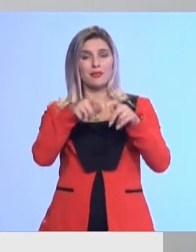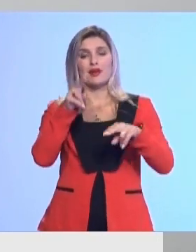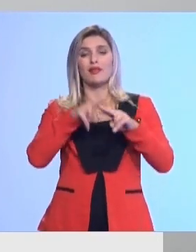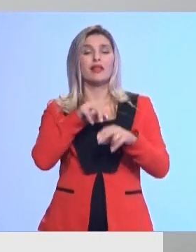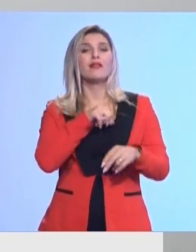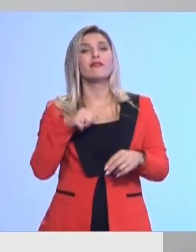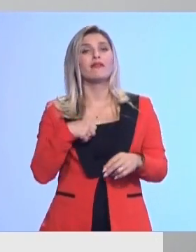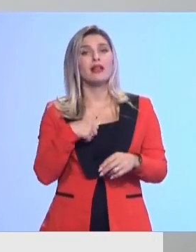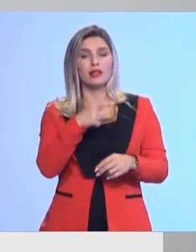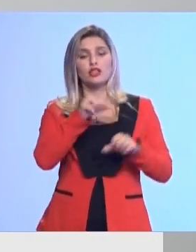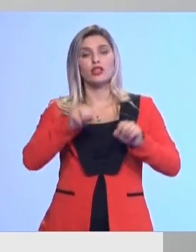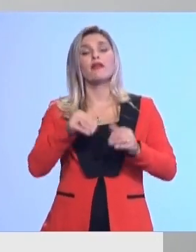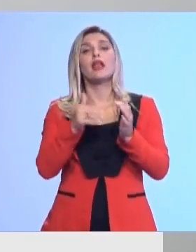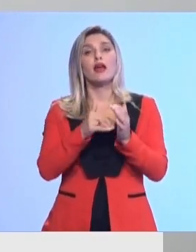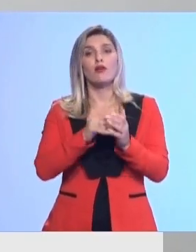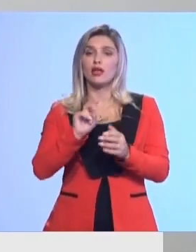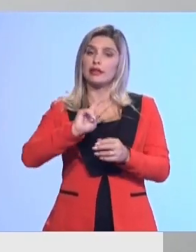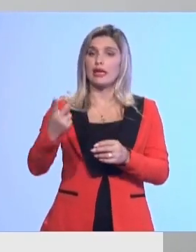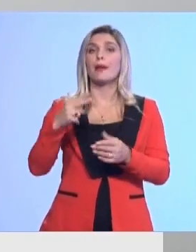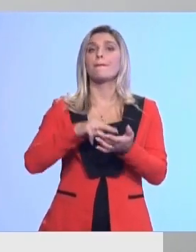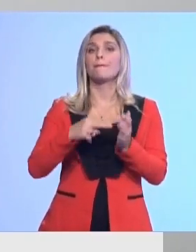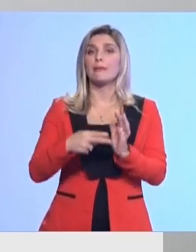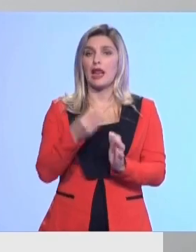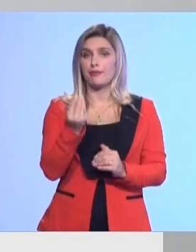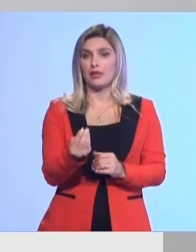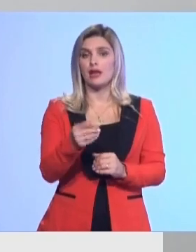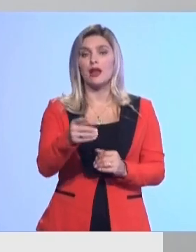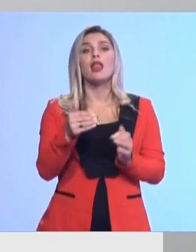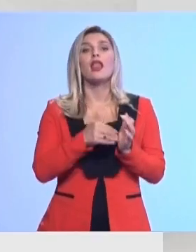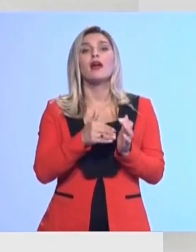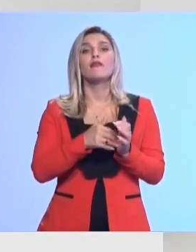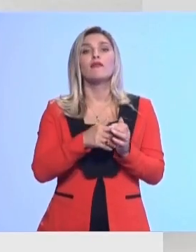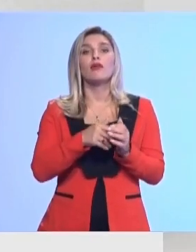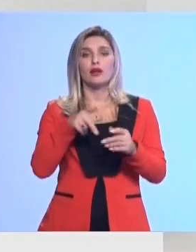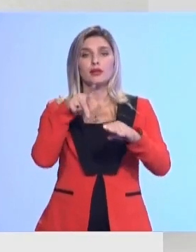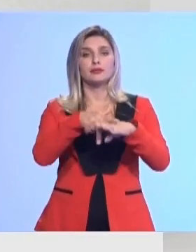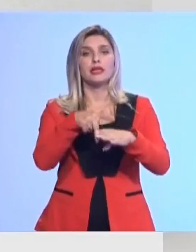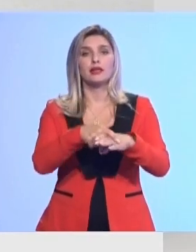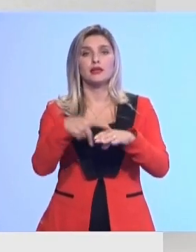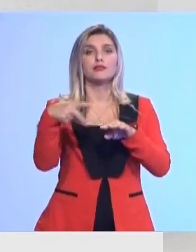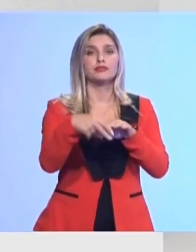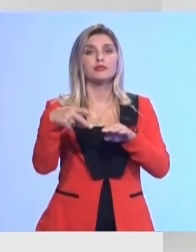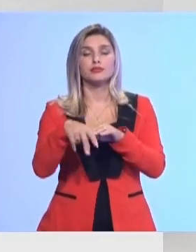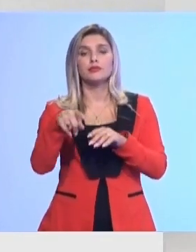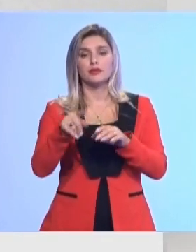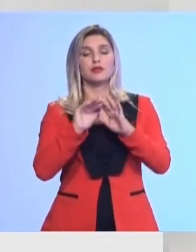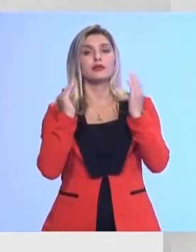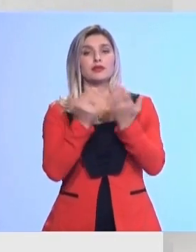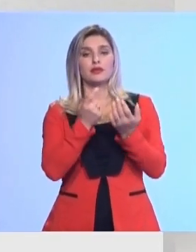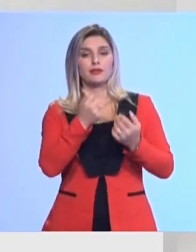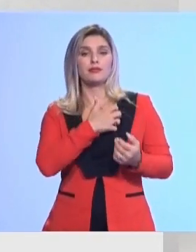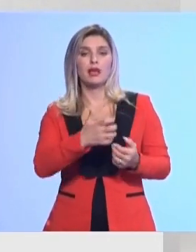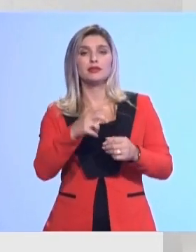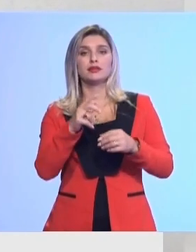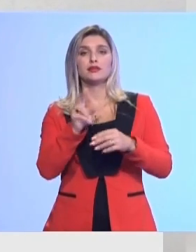do duhej të ishte të kishte një plan alternativ në kuptim që të shmangte bllokadën tek projektligji për byron për konfiskimin e